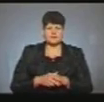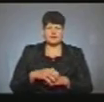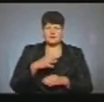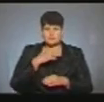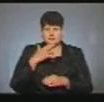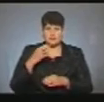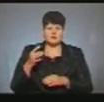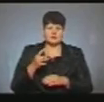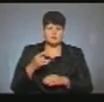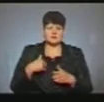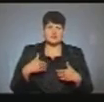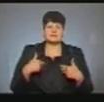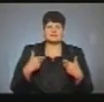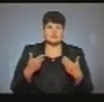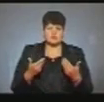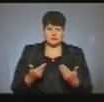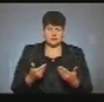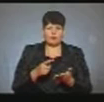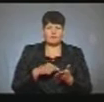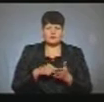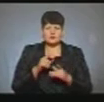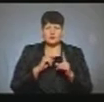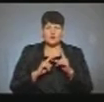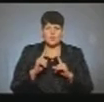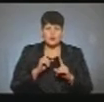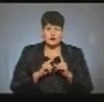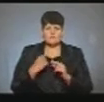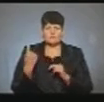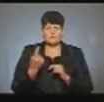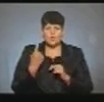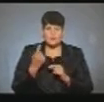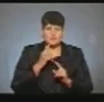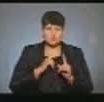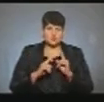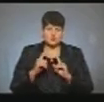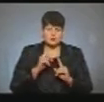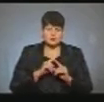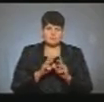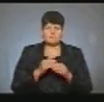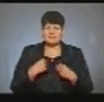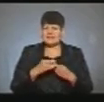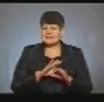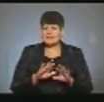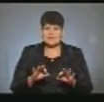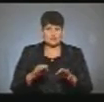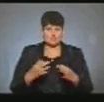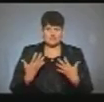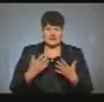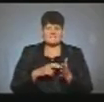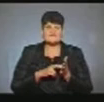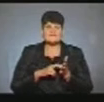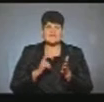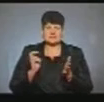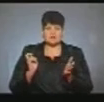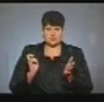Неоднократно зверталася в міську раду, в обласну раду. Мені не дозволяють